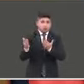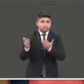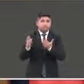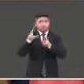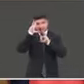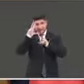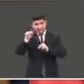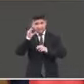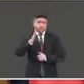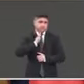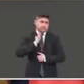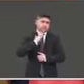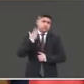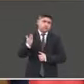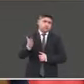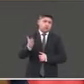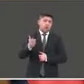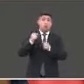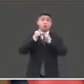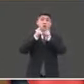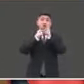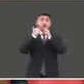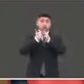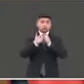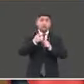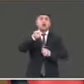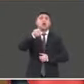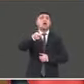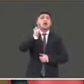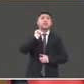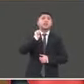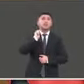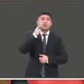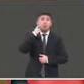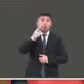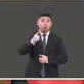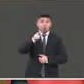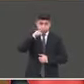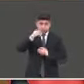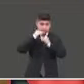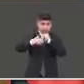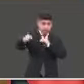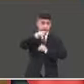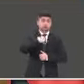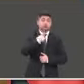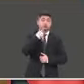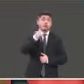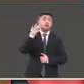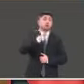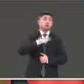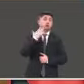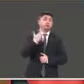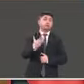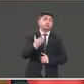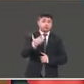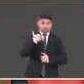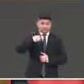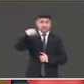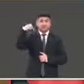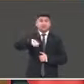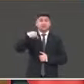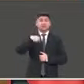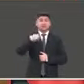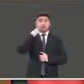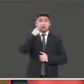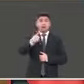kalmakta olan burs ve kredi olarak bunu da milletim ile paylaşmak istiyorum Ama biz şu